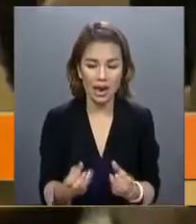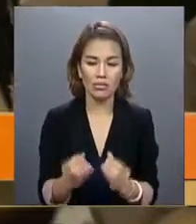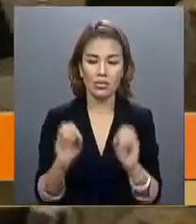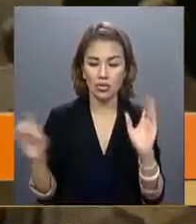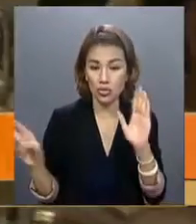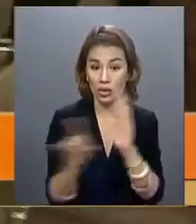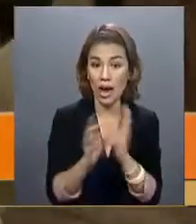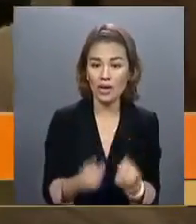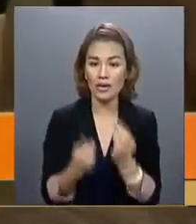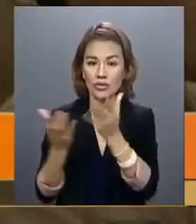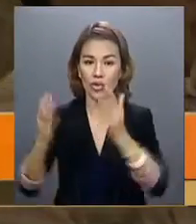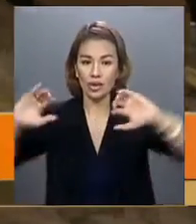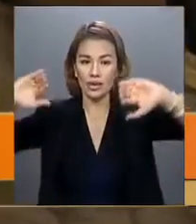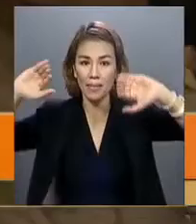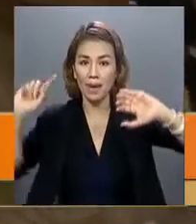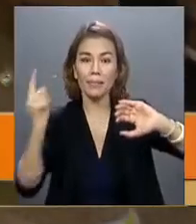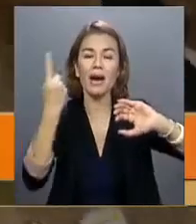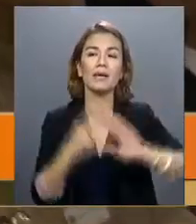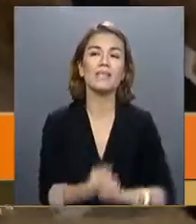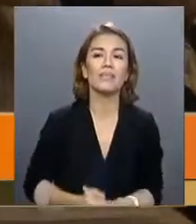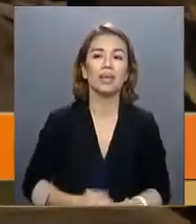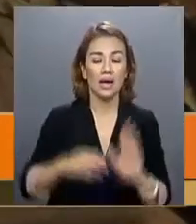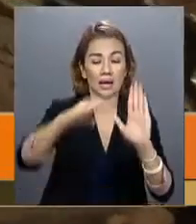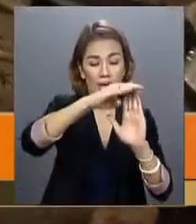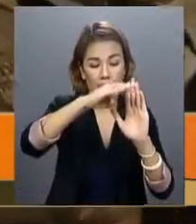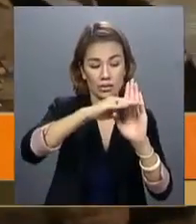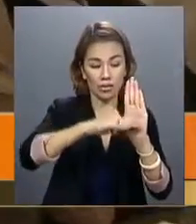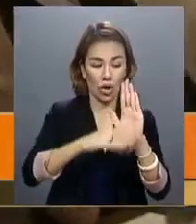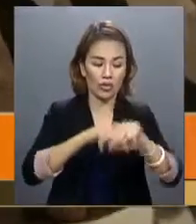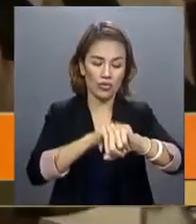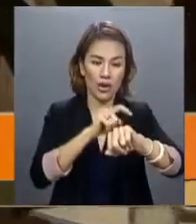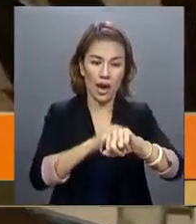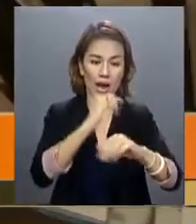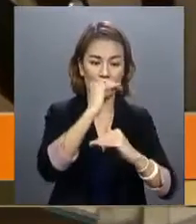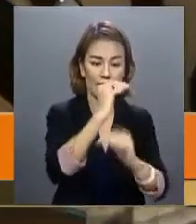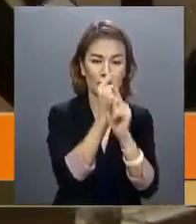ประเทศสู่รัฐบาลชุดใหม่โดยทุกขั้นตอนนะคะก็เป็นไปตามกรอบเวลาที่วางไว้ค่ะ